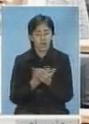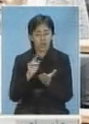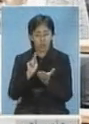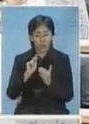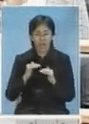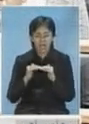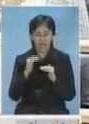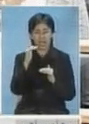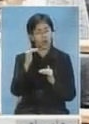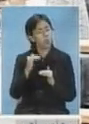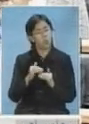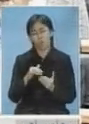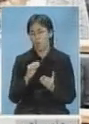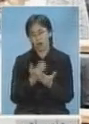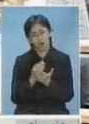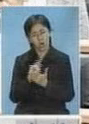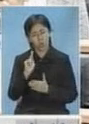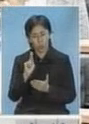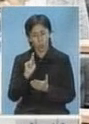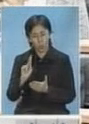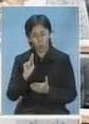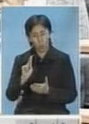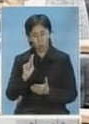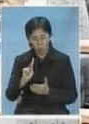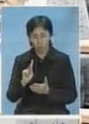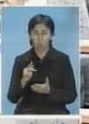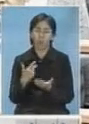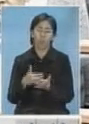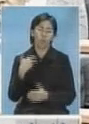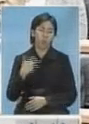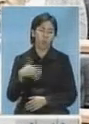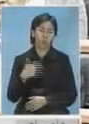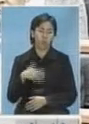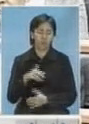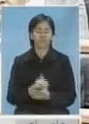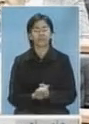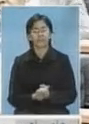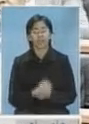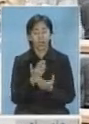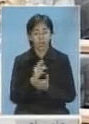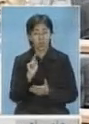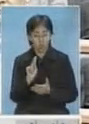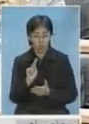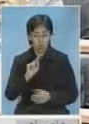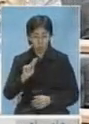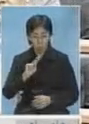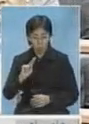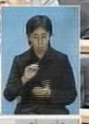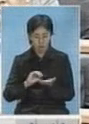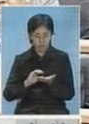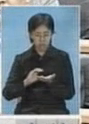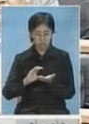มากที่สุดเป็นประวัติการด้วยเช่นเดียวกันครับนอกจากงบประมาณรายจ่ายจะมากที่สุดเป็นประวัติการแล้วกู้ก็มากที่สุดเป็นประวัติการ